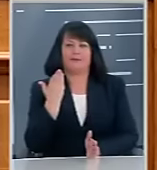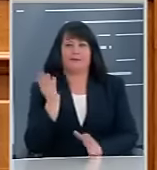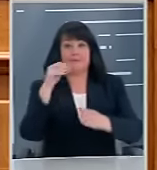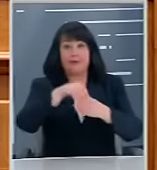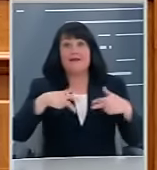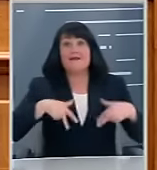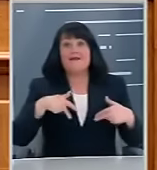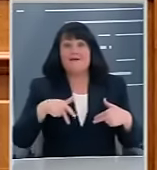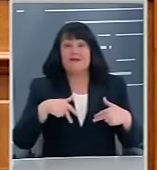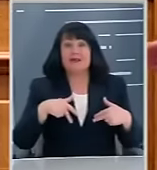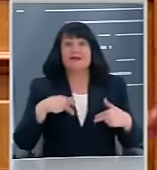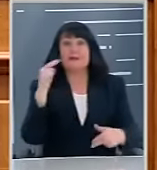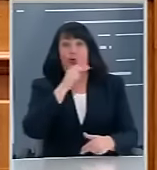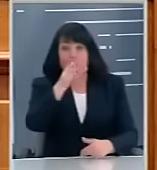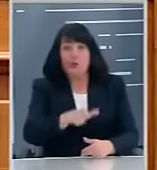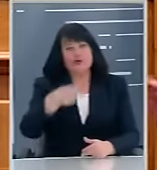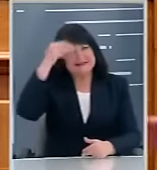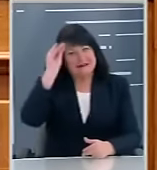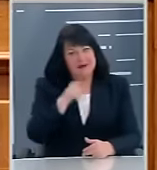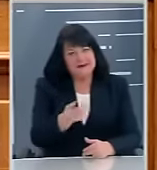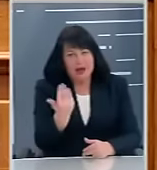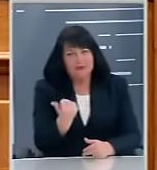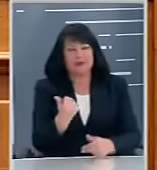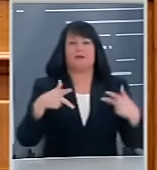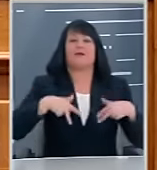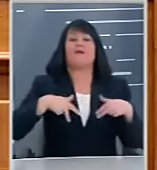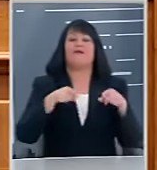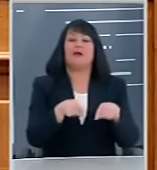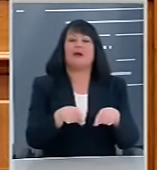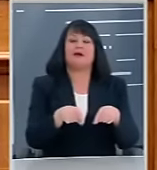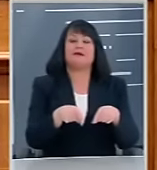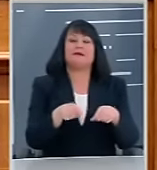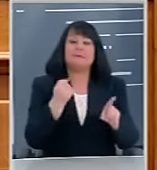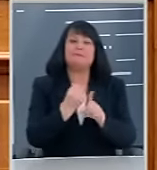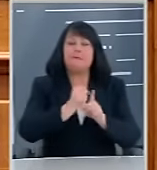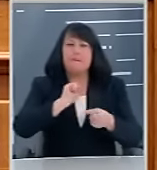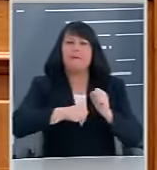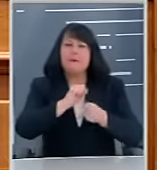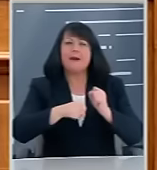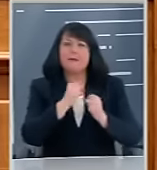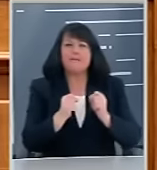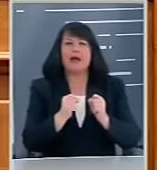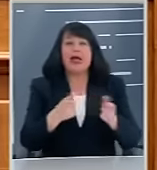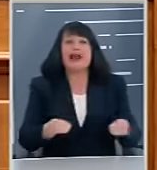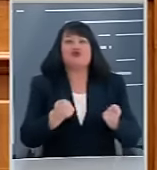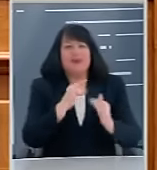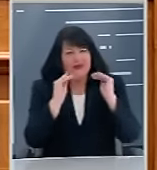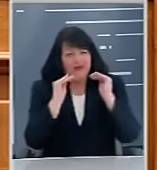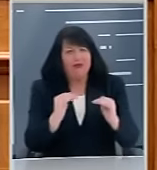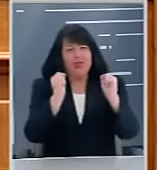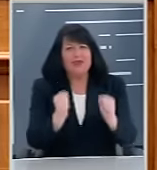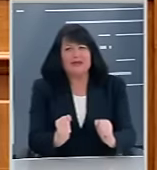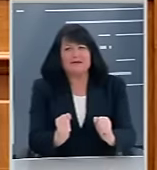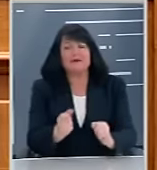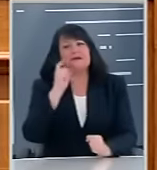κυβέρνηση πρωθυπουργός ο Αλέξης Τσίπρας και αυτή η κυβέρνηση είχε παλέψει για την παραμονή των εργαζομένων στις θέσεις τους και